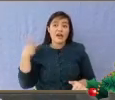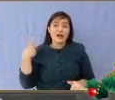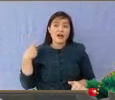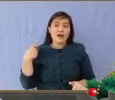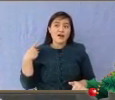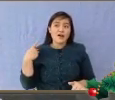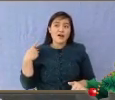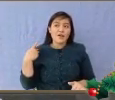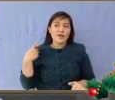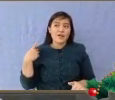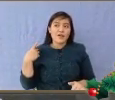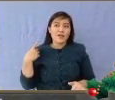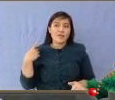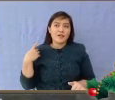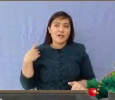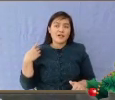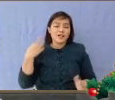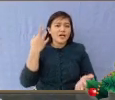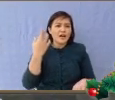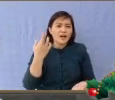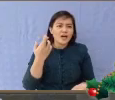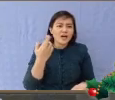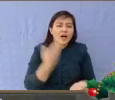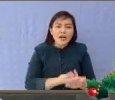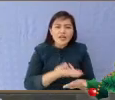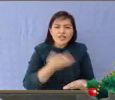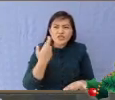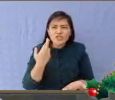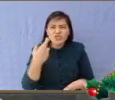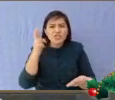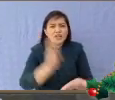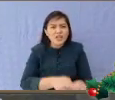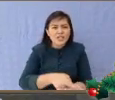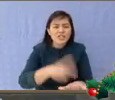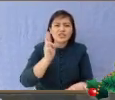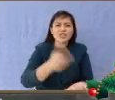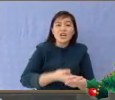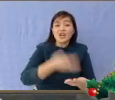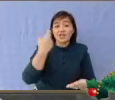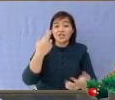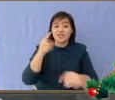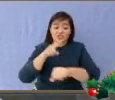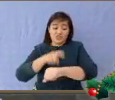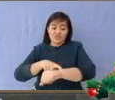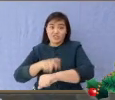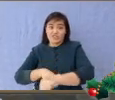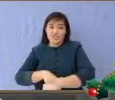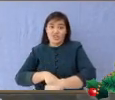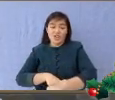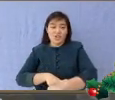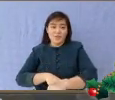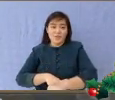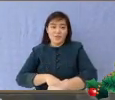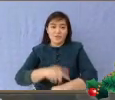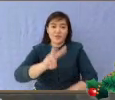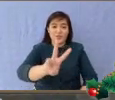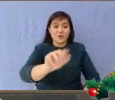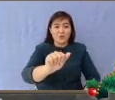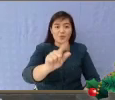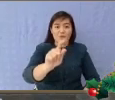What's the purpose of having a watch? For time. Parehas lang ng oras. Sa akin nga, advance